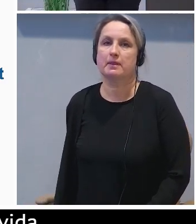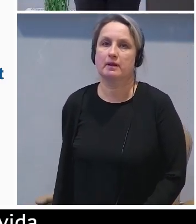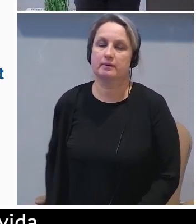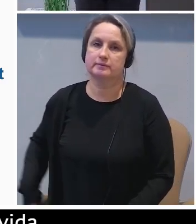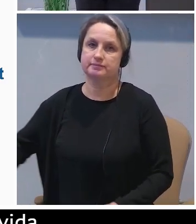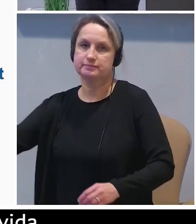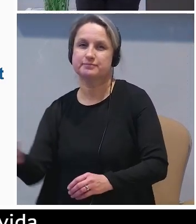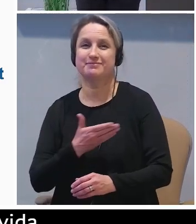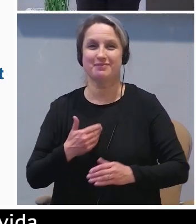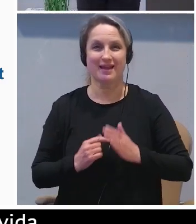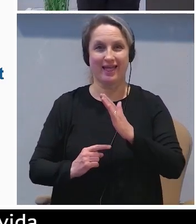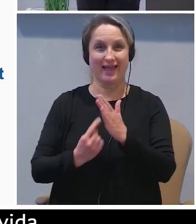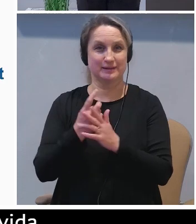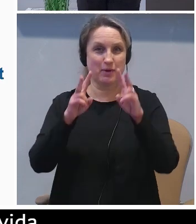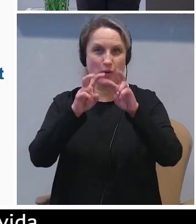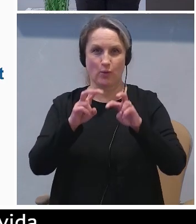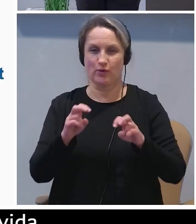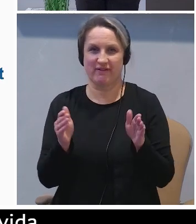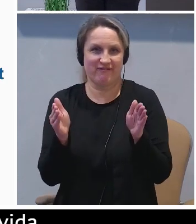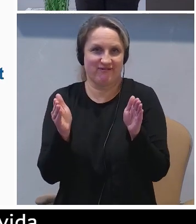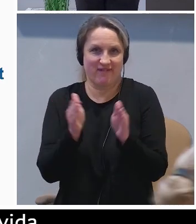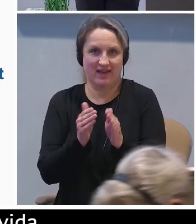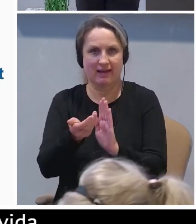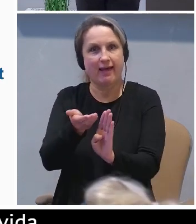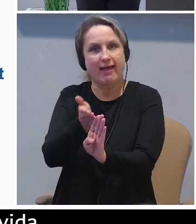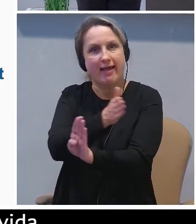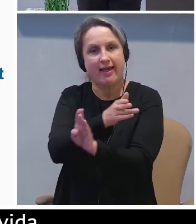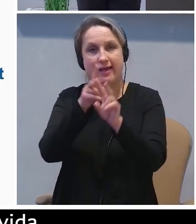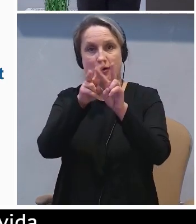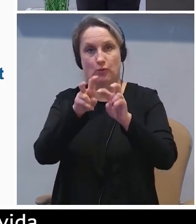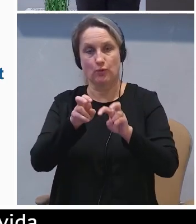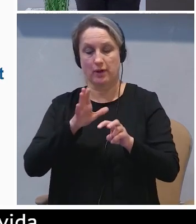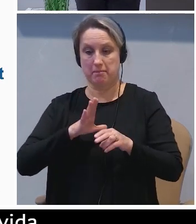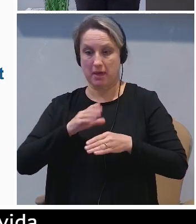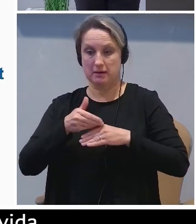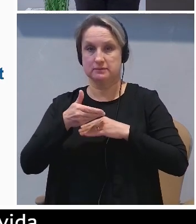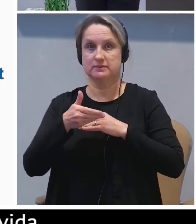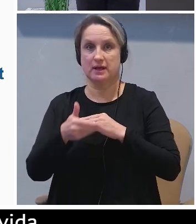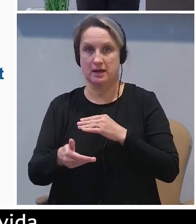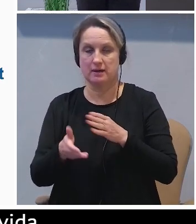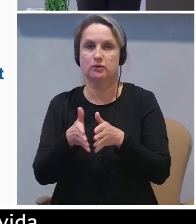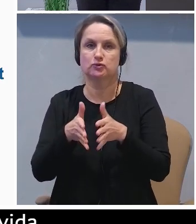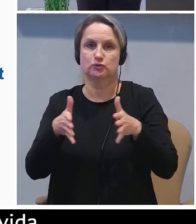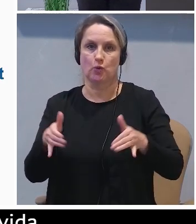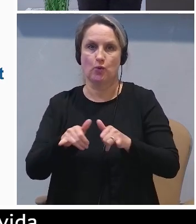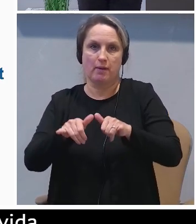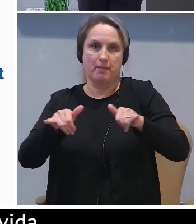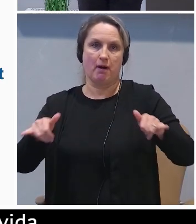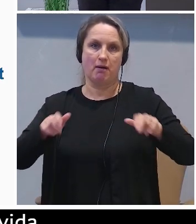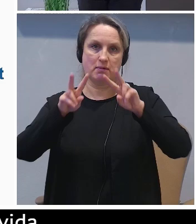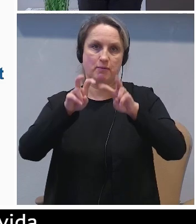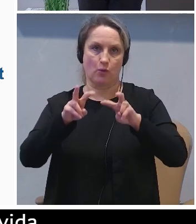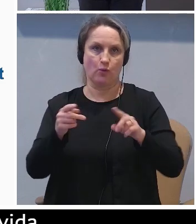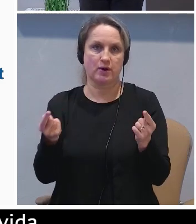meie esialgne uuring oli selline väike eeluuring ja sellele järgneb siis selline suurem ja laiaulatuslik uuring.